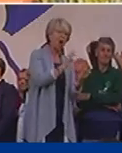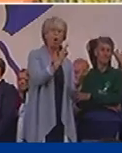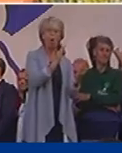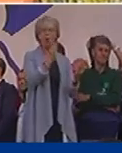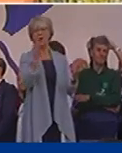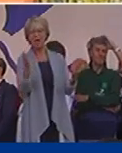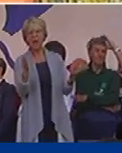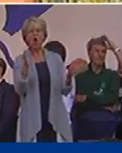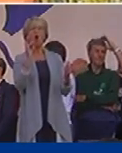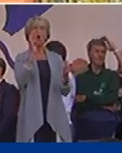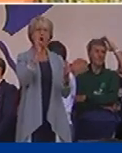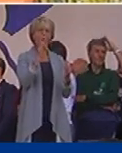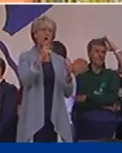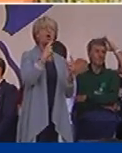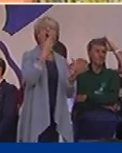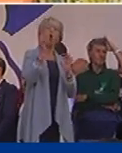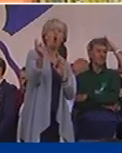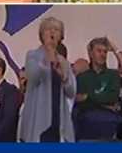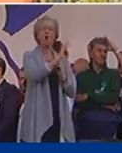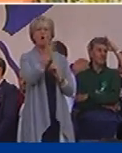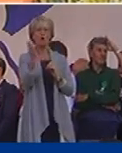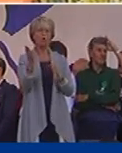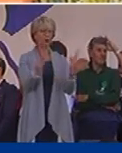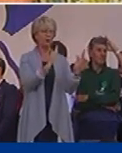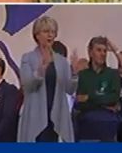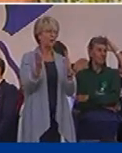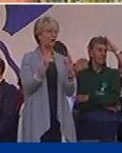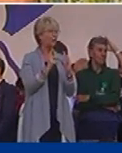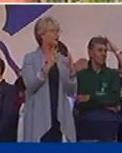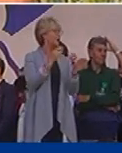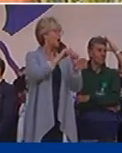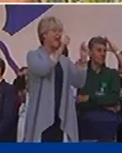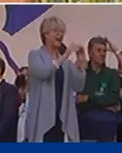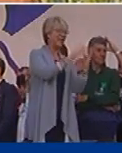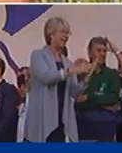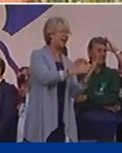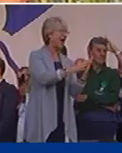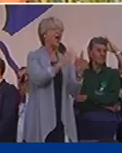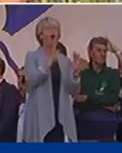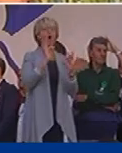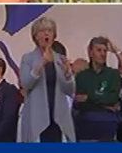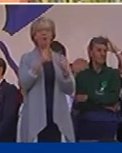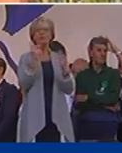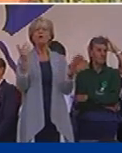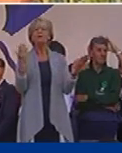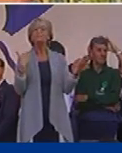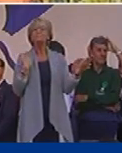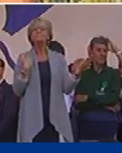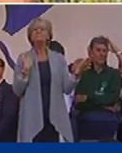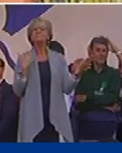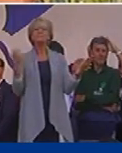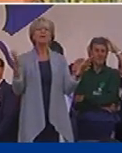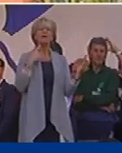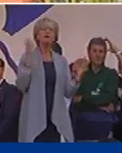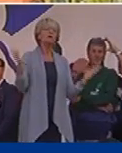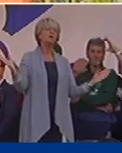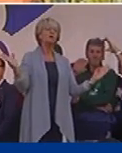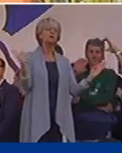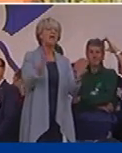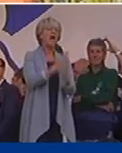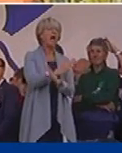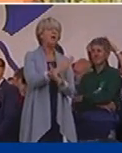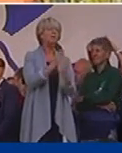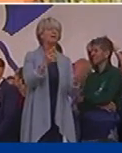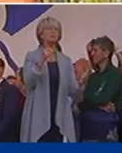inciuci a Bruxelles, con la Merkel e con Renzi o con la Lega, ma dappertutto, non con la Lega dove